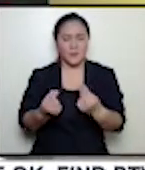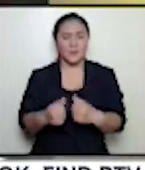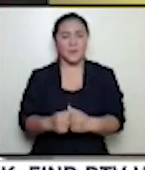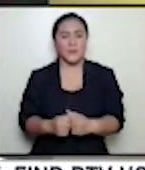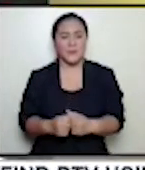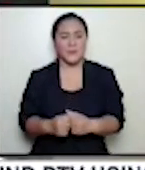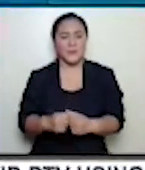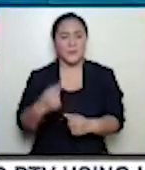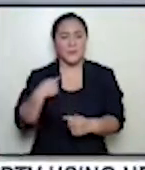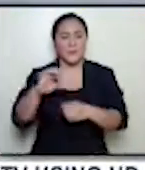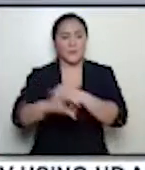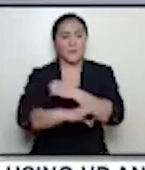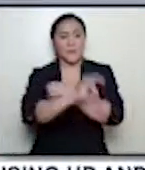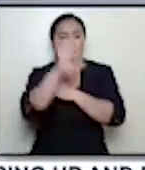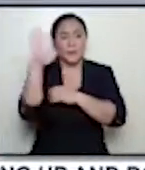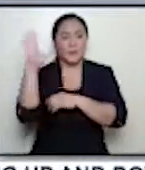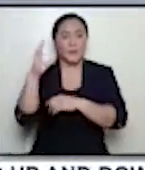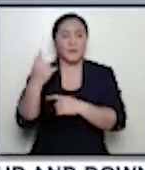Bella.